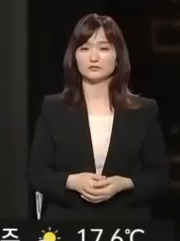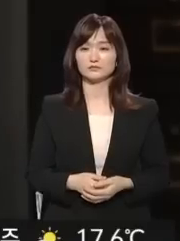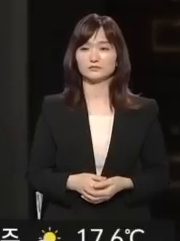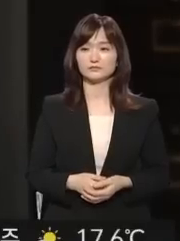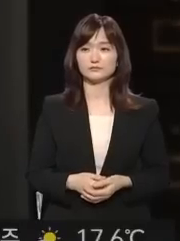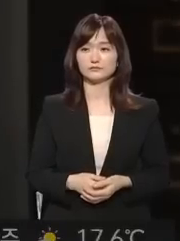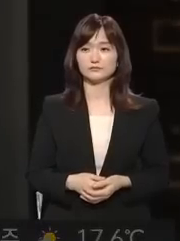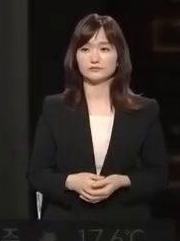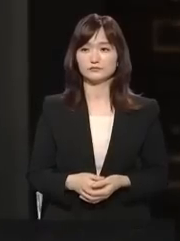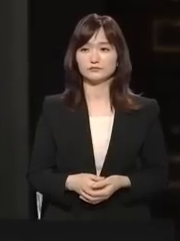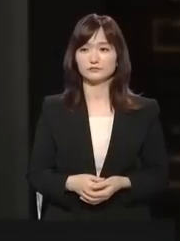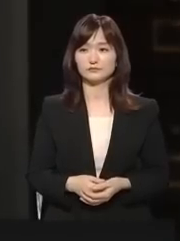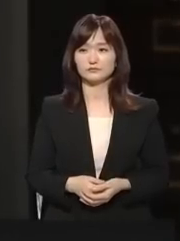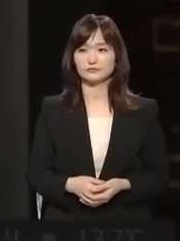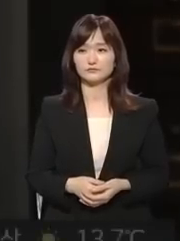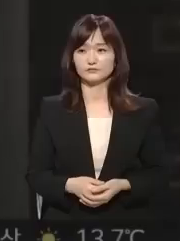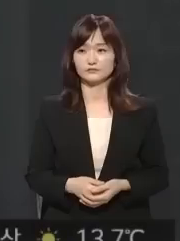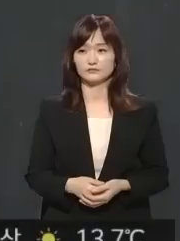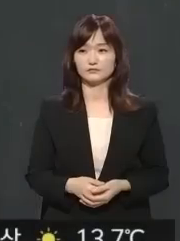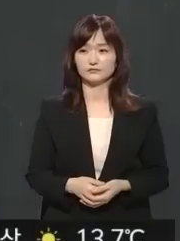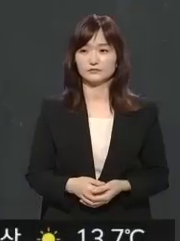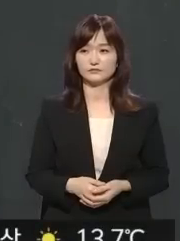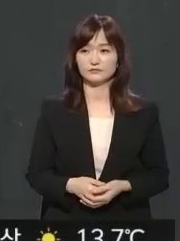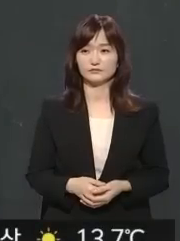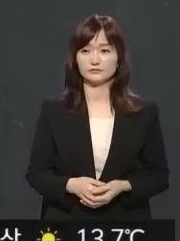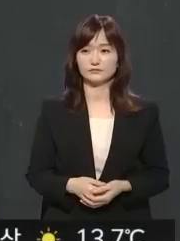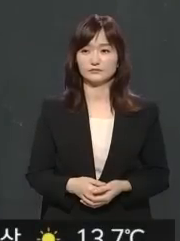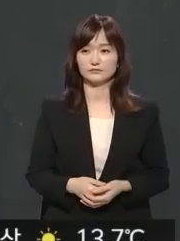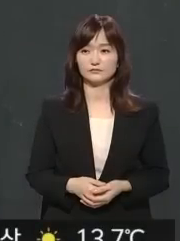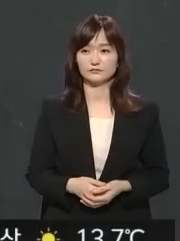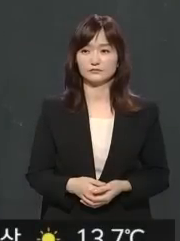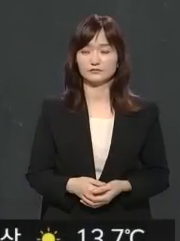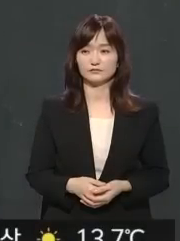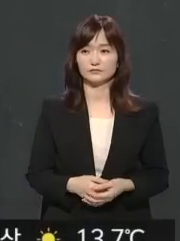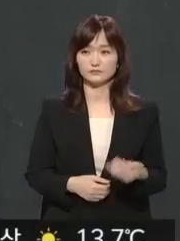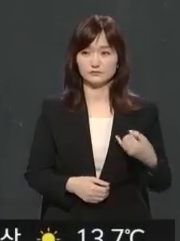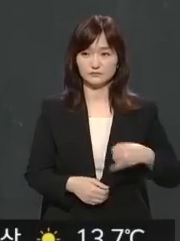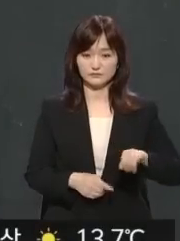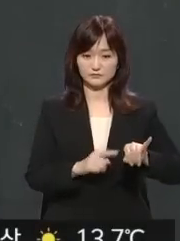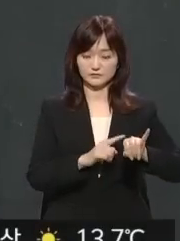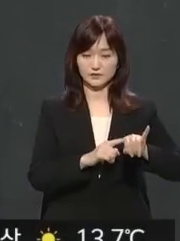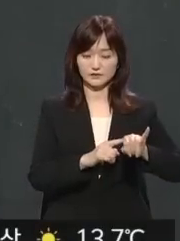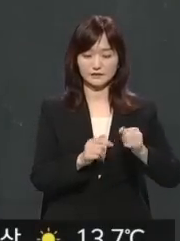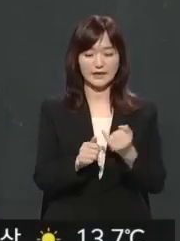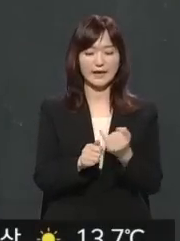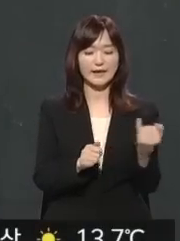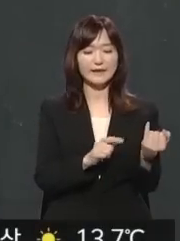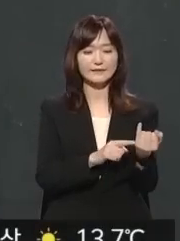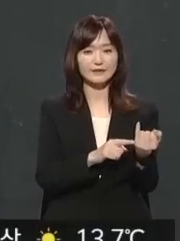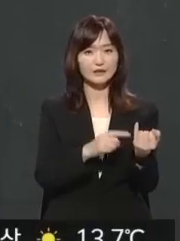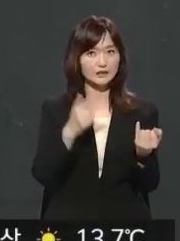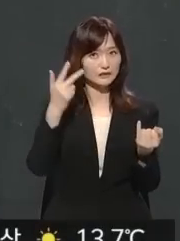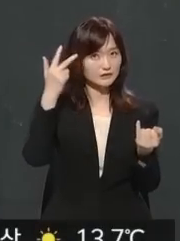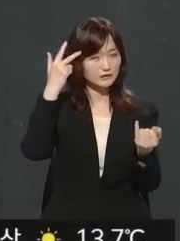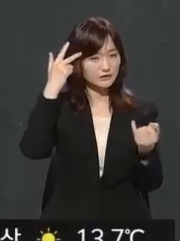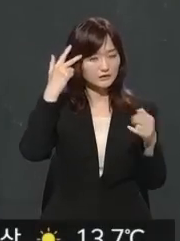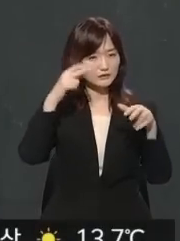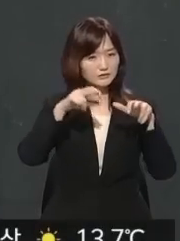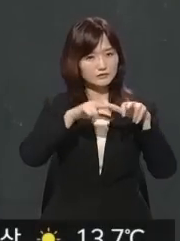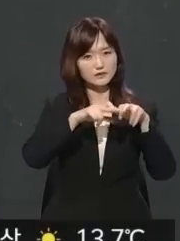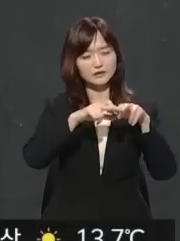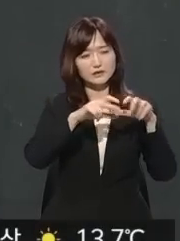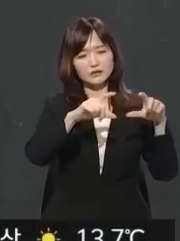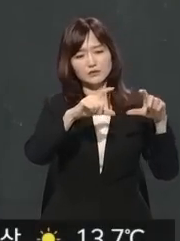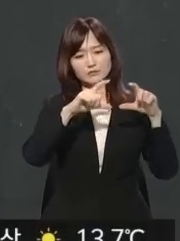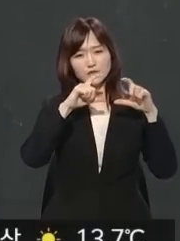주실래요 그러니까 저희가 이게 처음에는 아 그 딸이 아내가 그런 상황이 되고 나서 계속